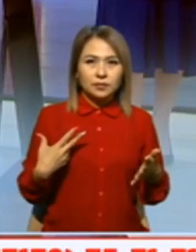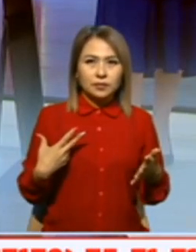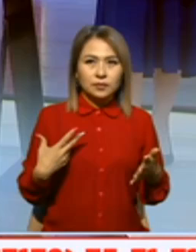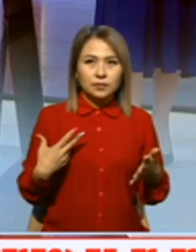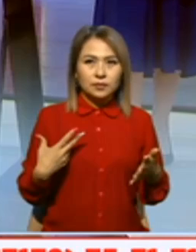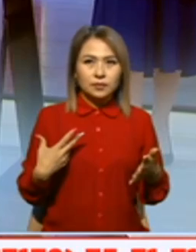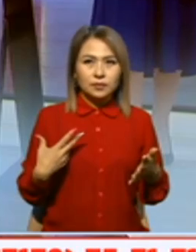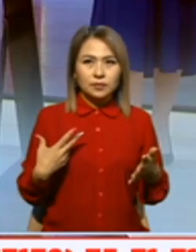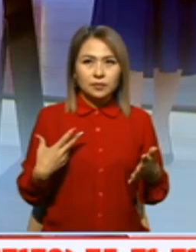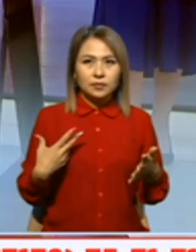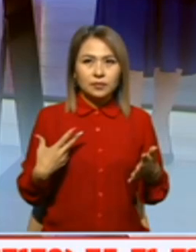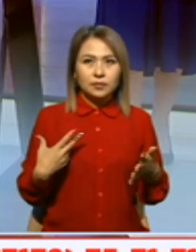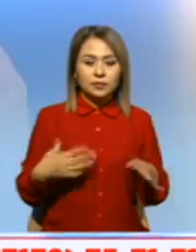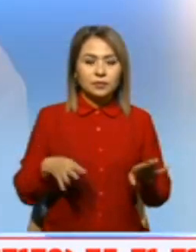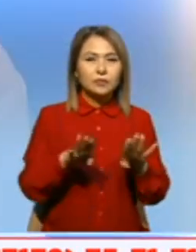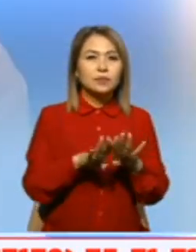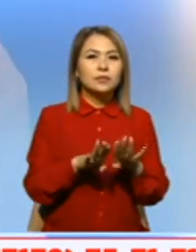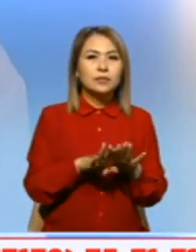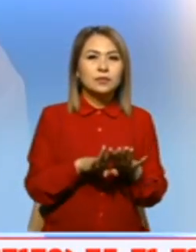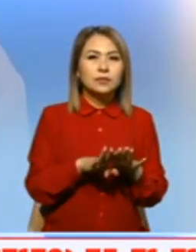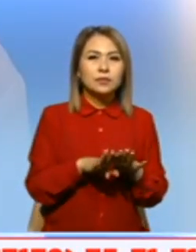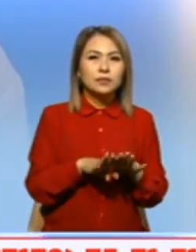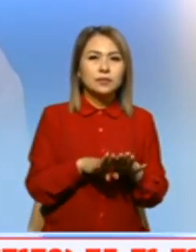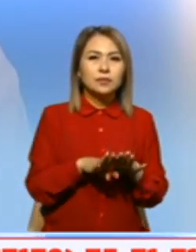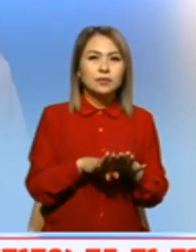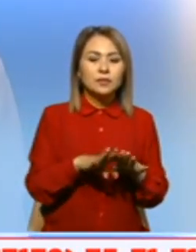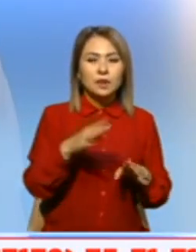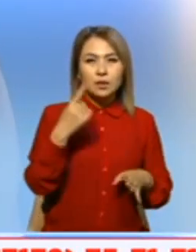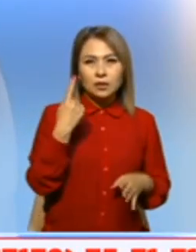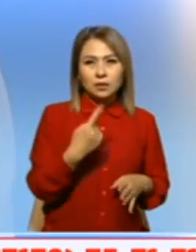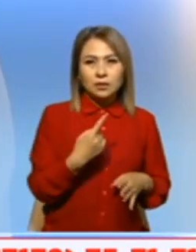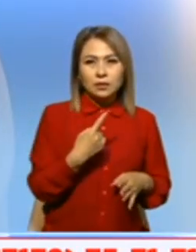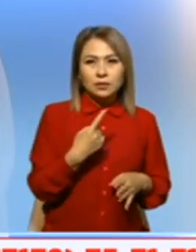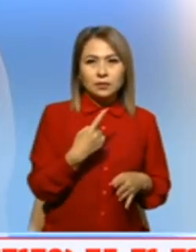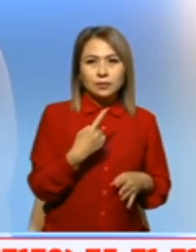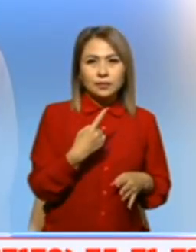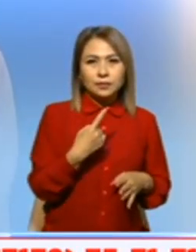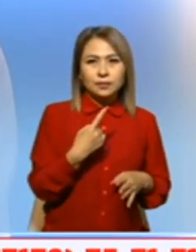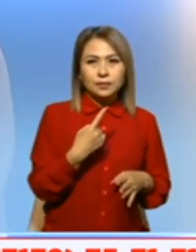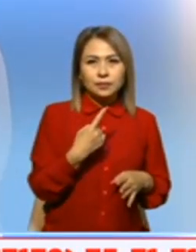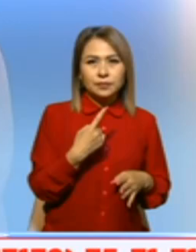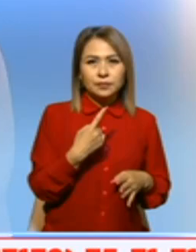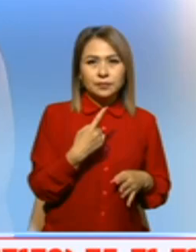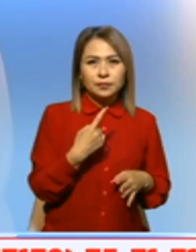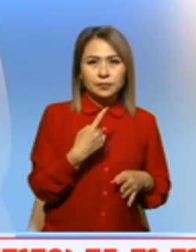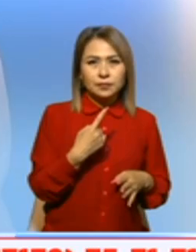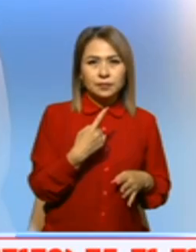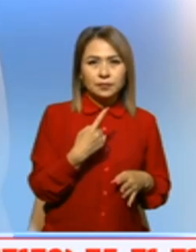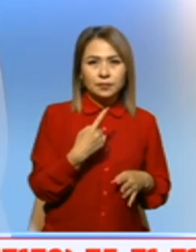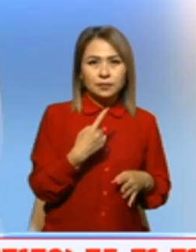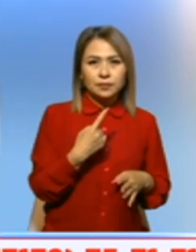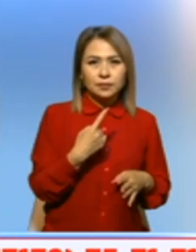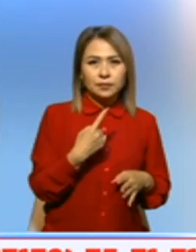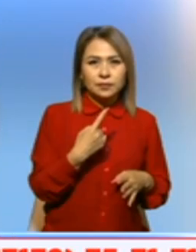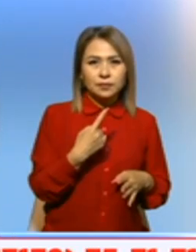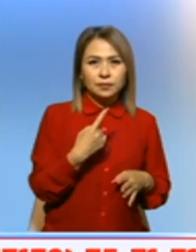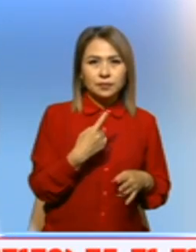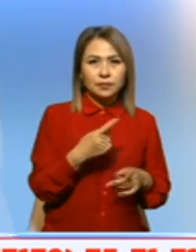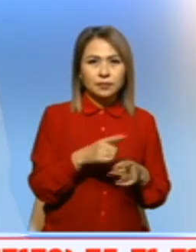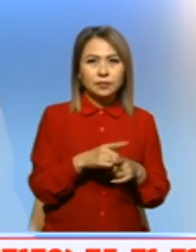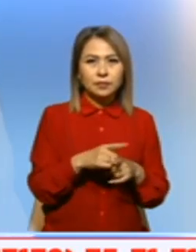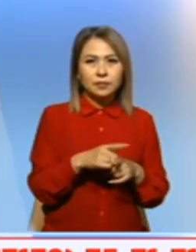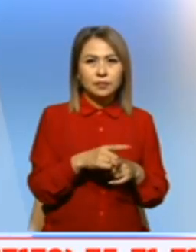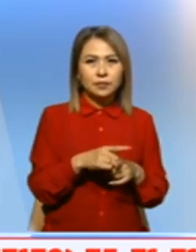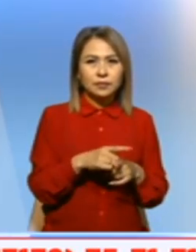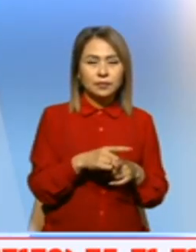де жаңағы екі, бір жаңағы, не деп айтады, бір жатырда бір рухта дамитын